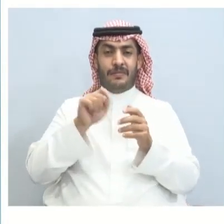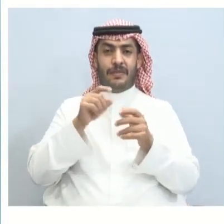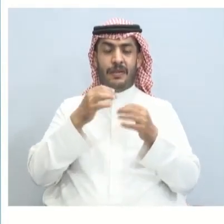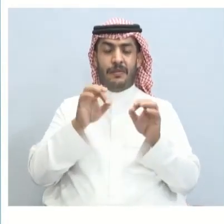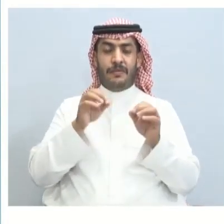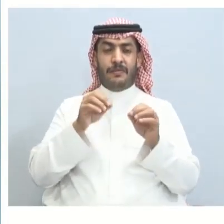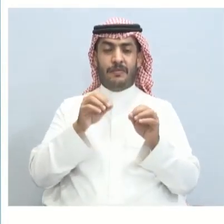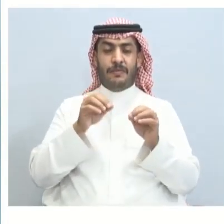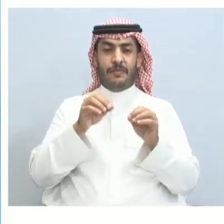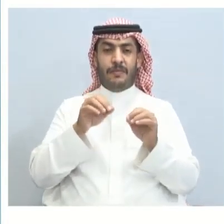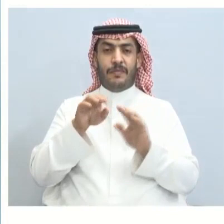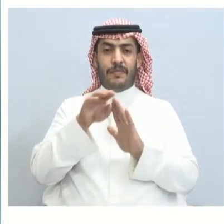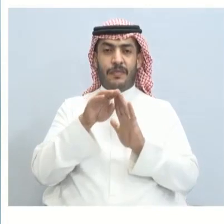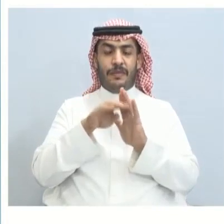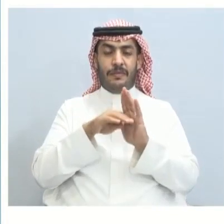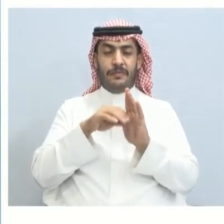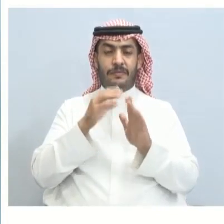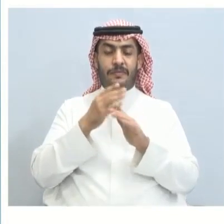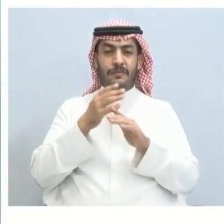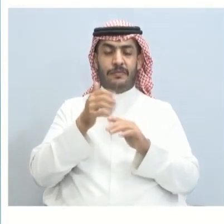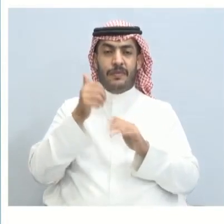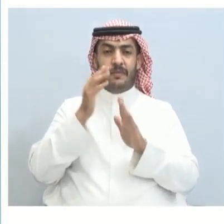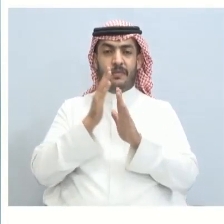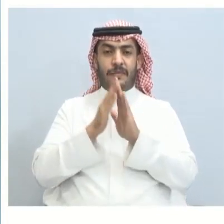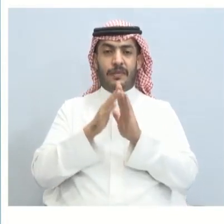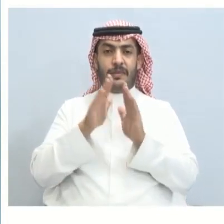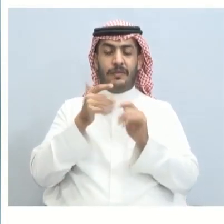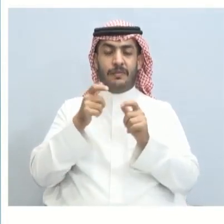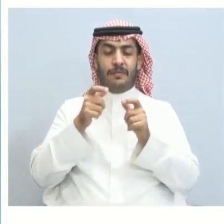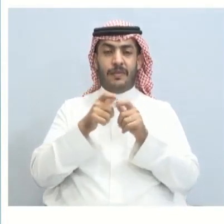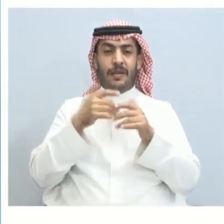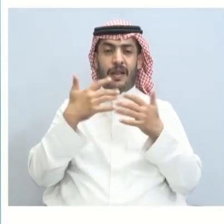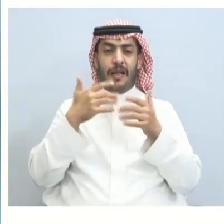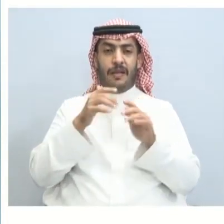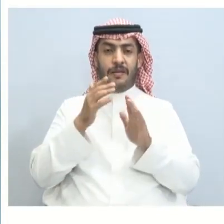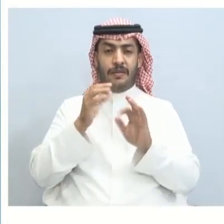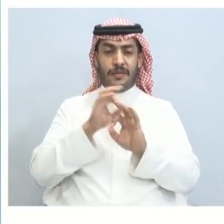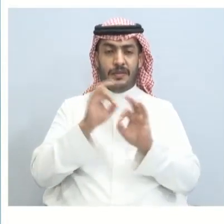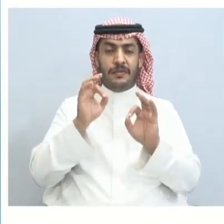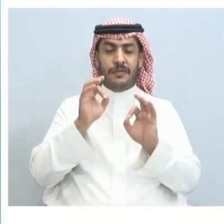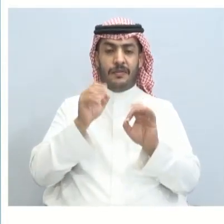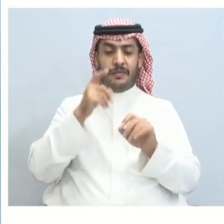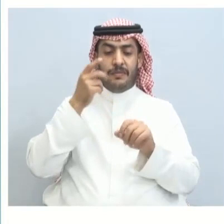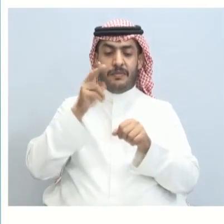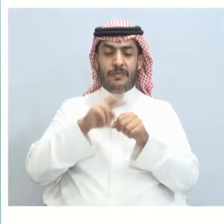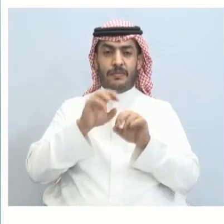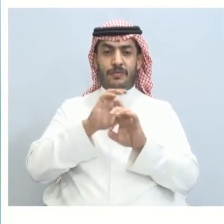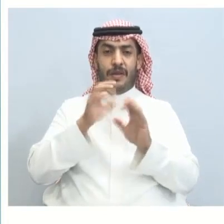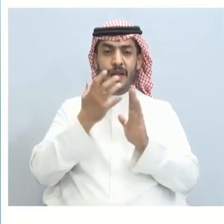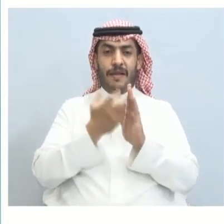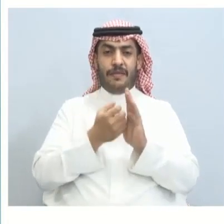الموظفين عليه التوصيات اذا اضاعها في ملف وفي مكان امن اذا اردنا الرجوع اليه تكون